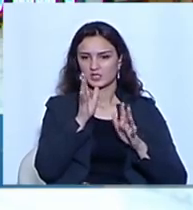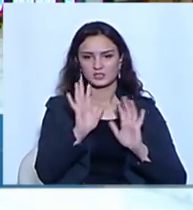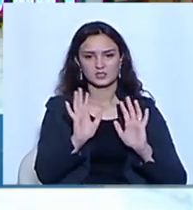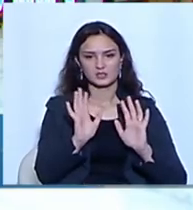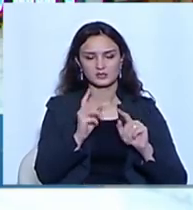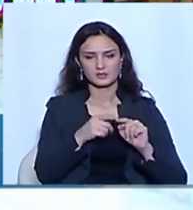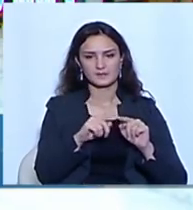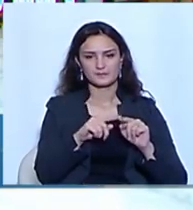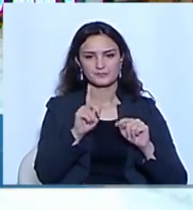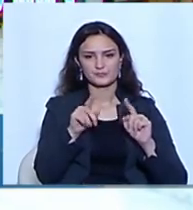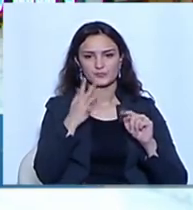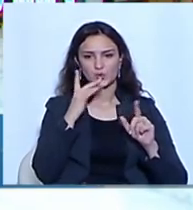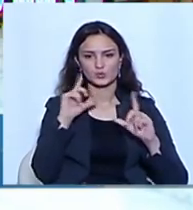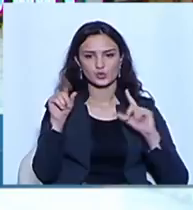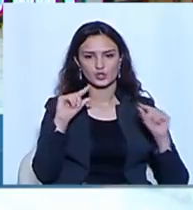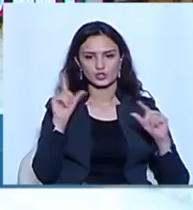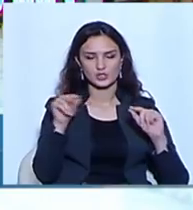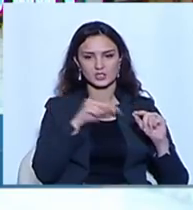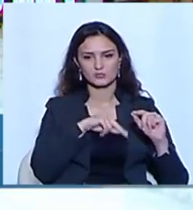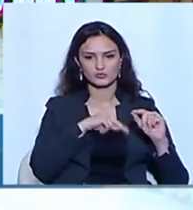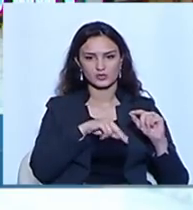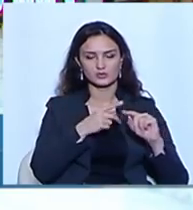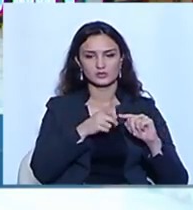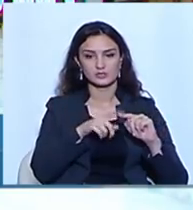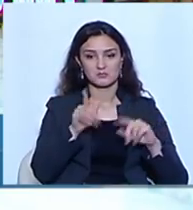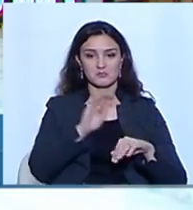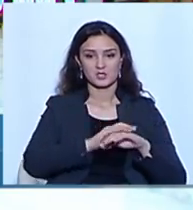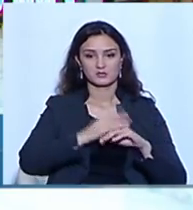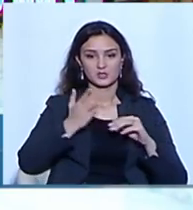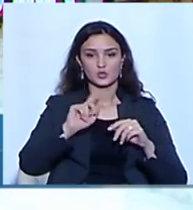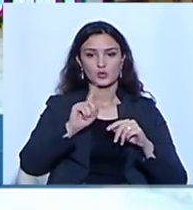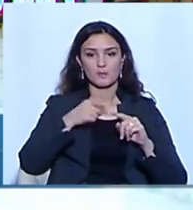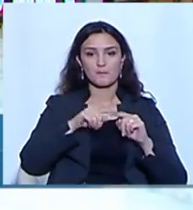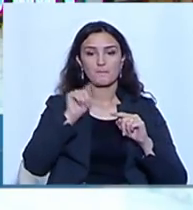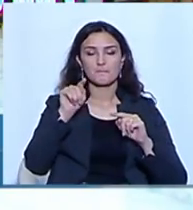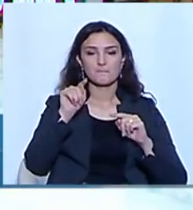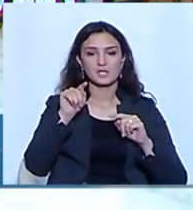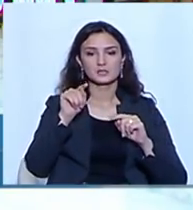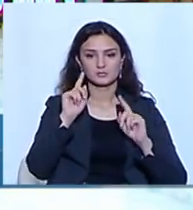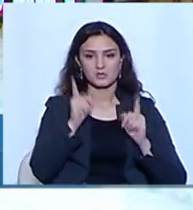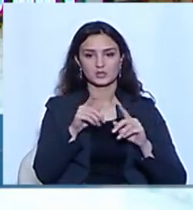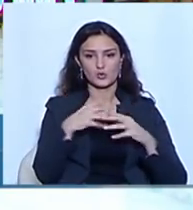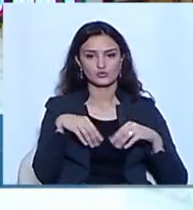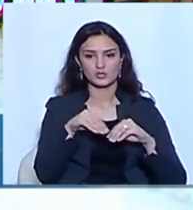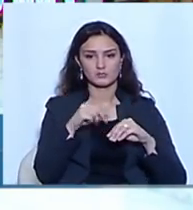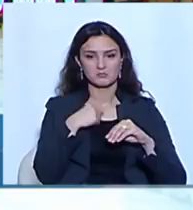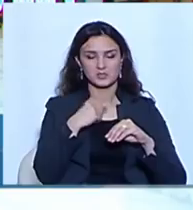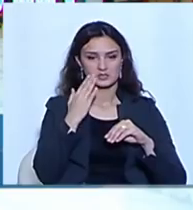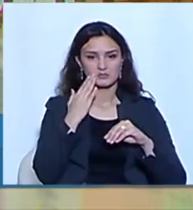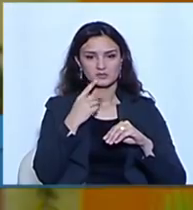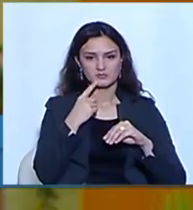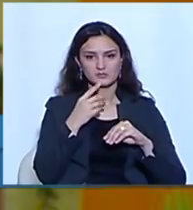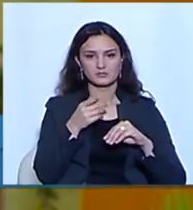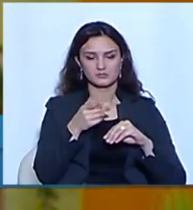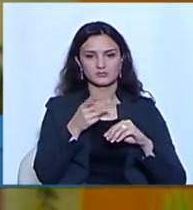არცალია ზოგის უცხოეთშია წასული სამუშაოდ და ფაქტიურად გამოდის მართლა ვირტუალური ოჯახი, ამას შემთხვევით კი არ ვლაპარაკობ.